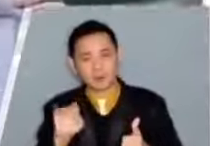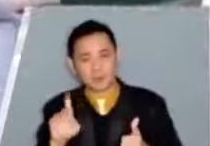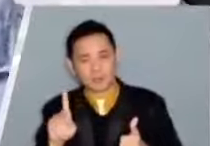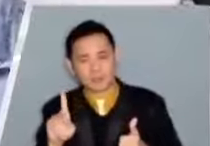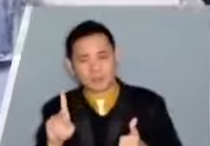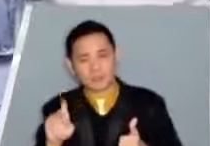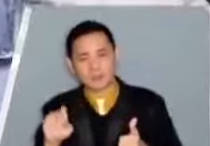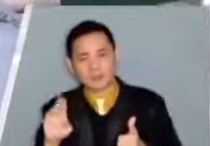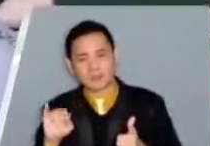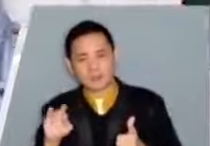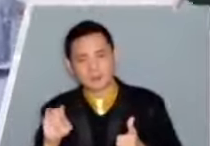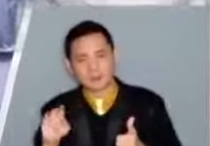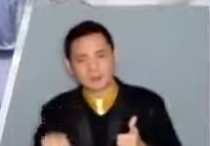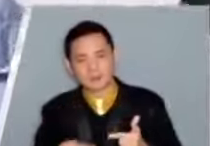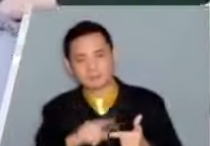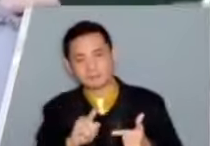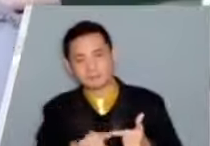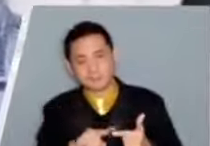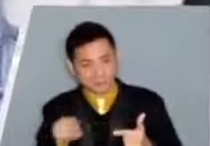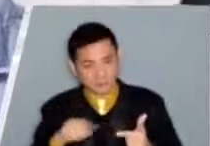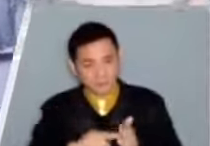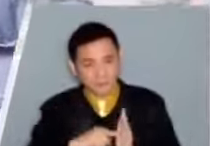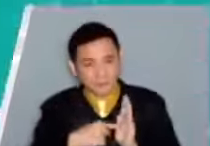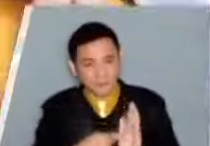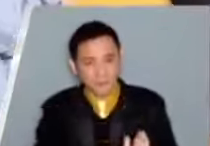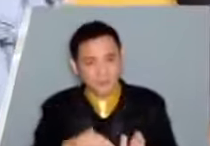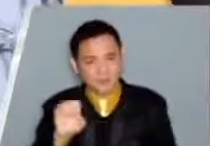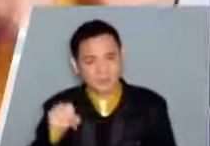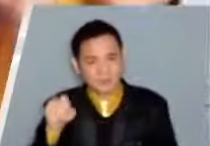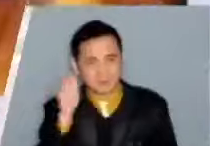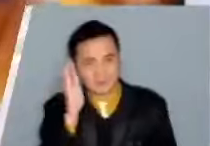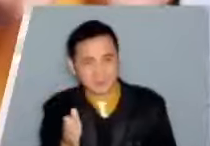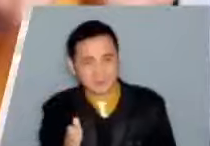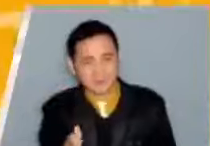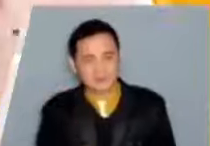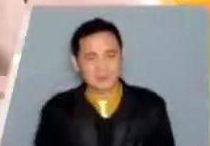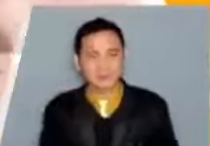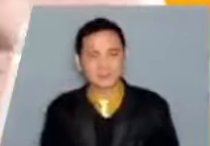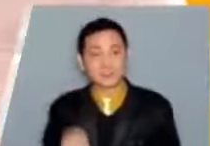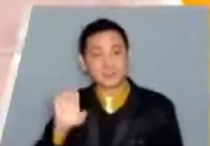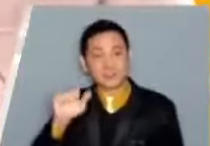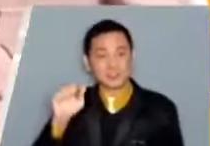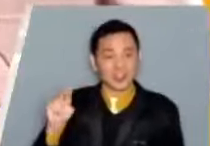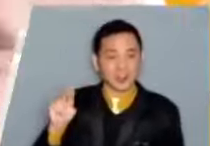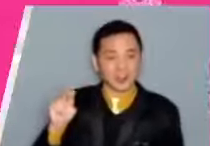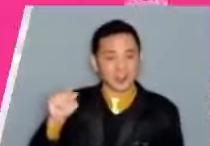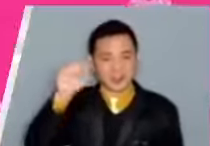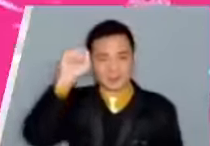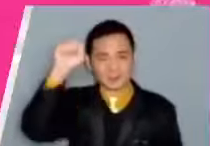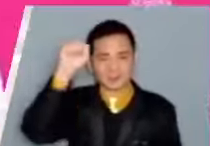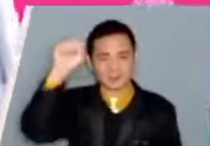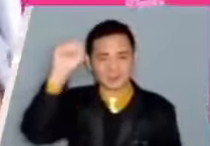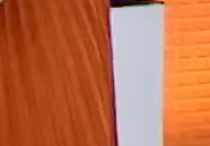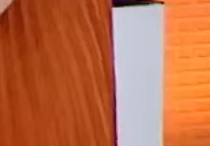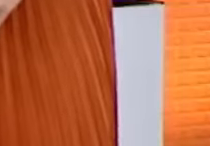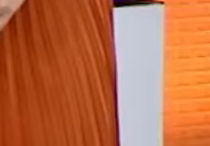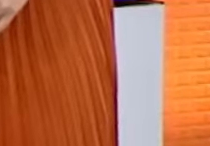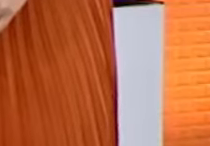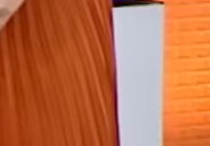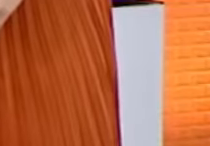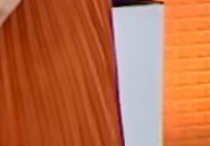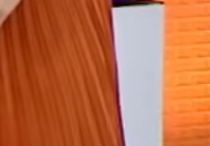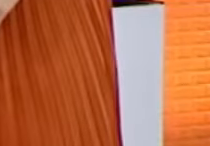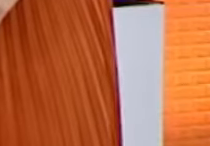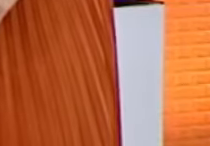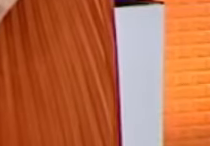Maka starting this September! Yeah, exciting. Go Sean Lucas! Go Sean! Yan! Mga